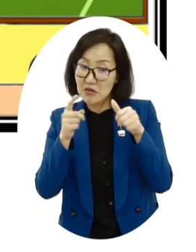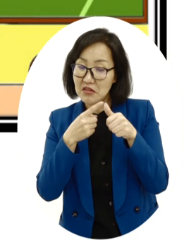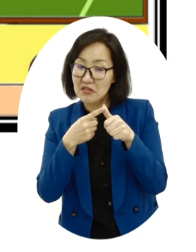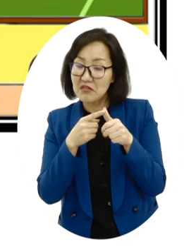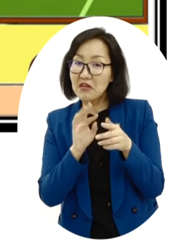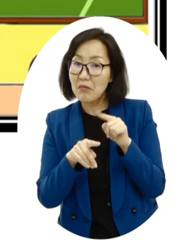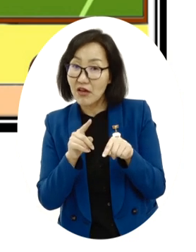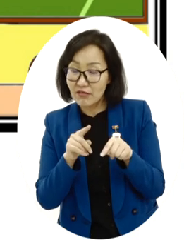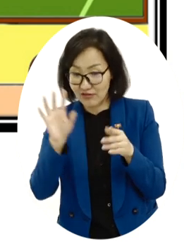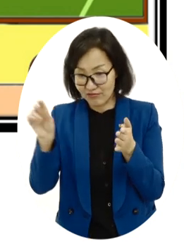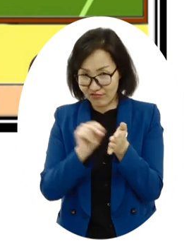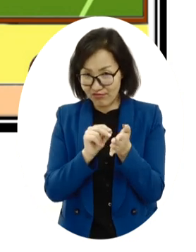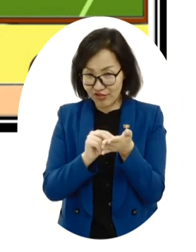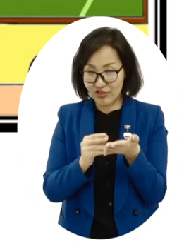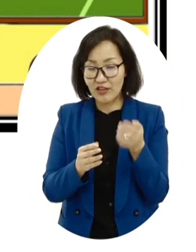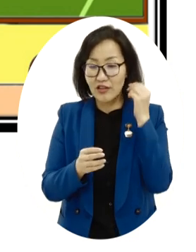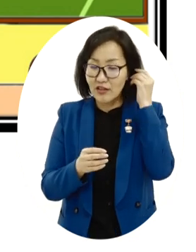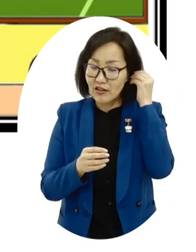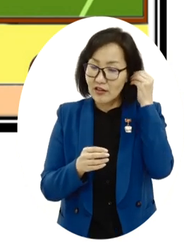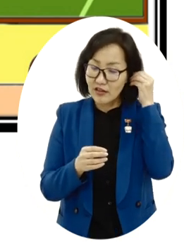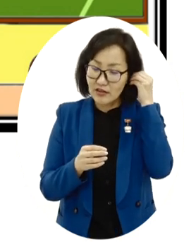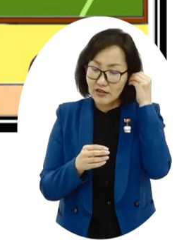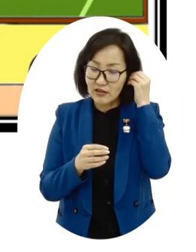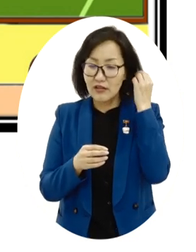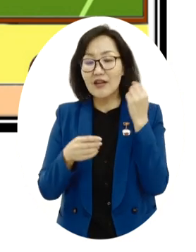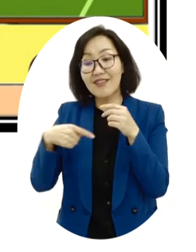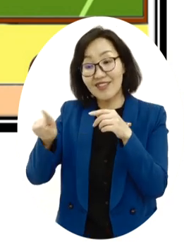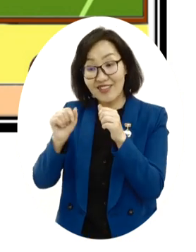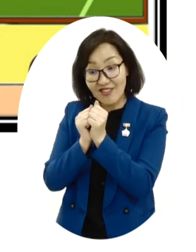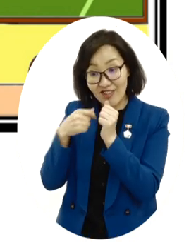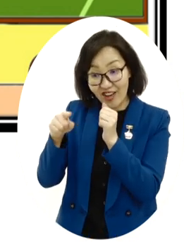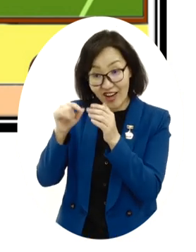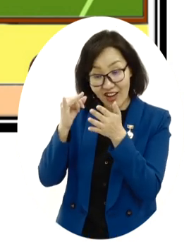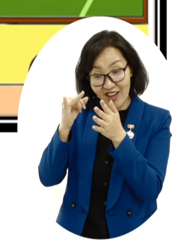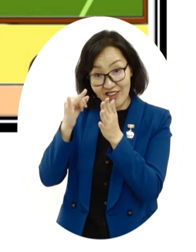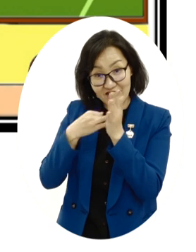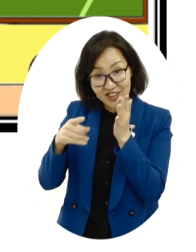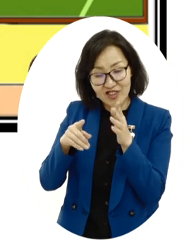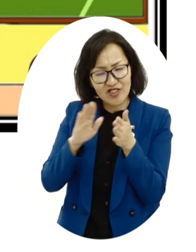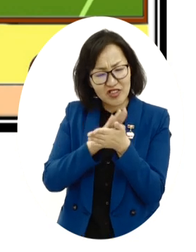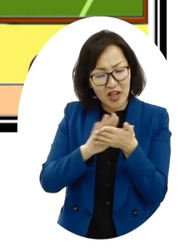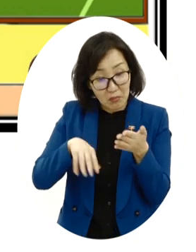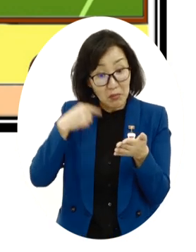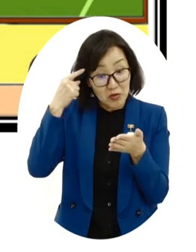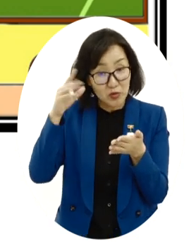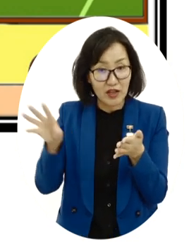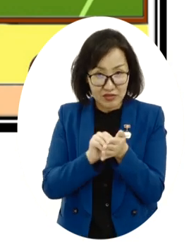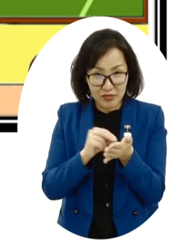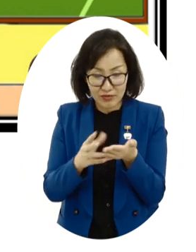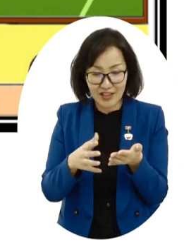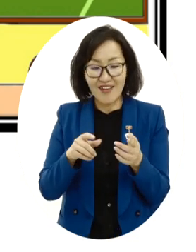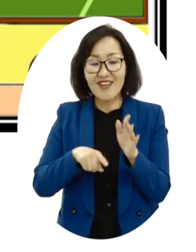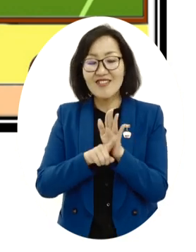байна гэдгийг бичиж авах нь. Мөн найзынхаа илтгэлээс шинээр мэдсэн зүйлээ бичиж тэмдэглэж авна.